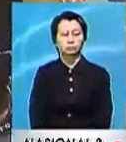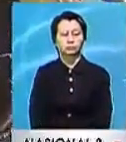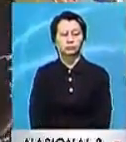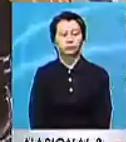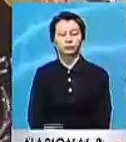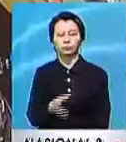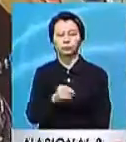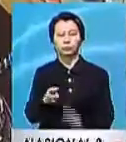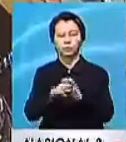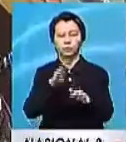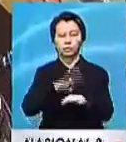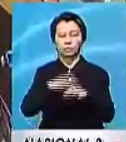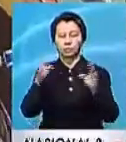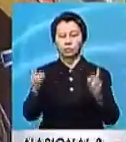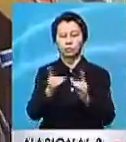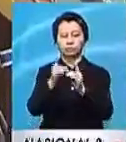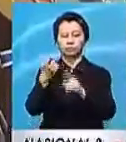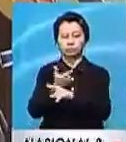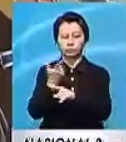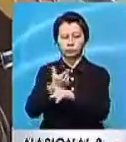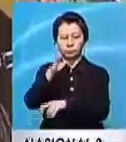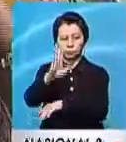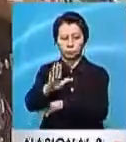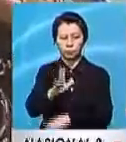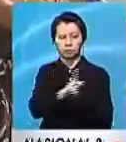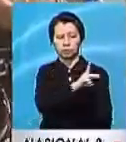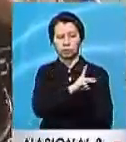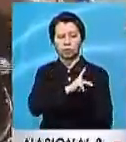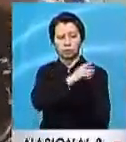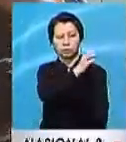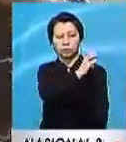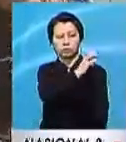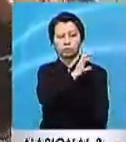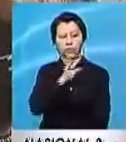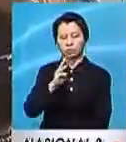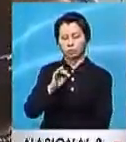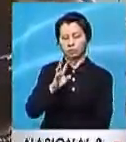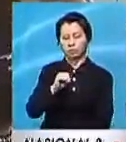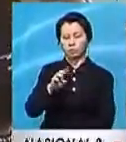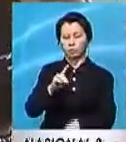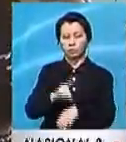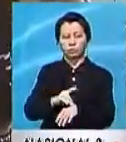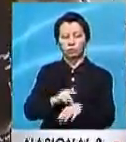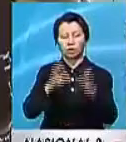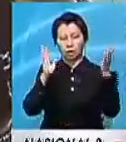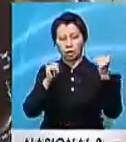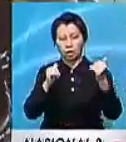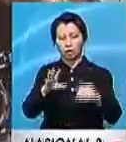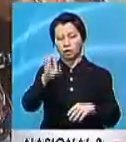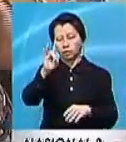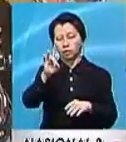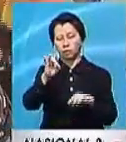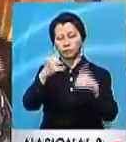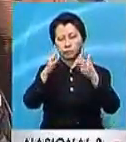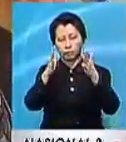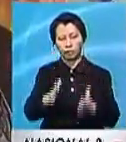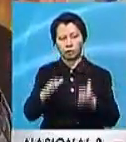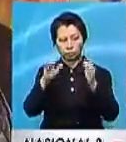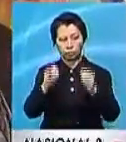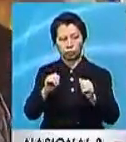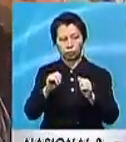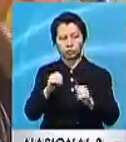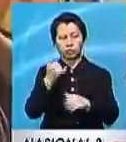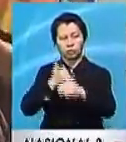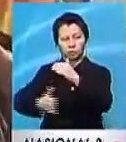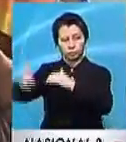Sementara itu, ketika ditemui pada sesi latihan petang tadi, Ketua Jurulatih Memanah Negara Lee Jae-hyung berharap 8 atletnya mampu untuk melayakkan